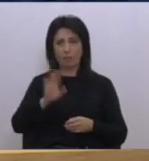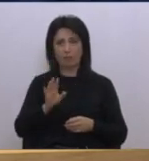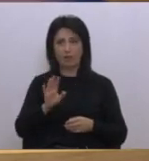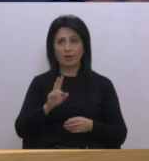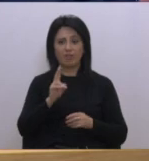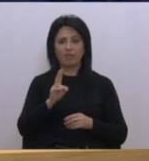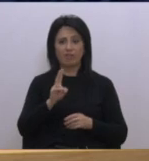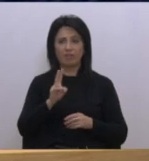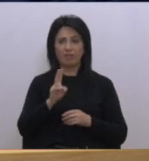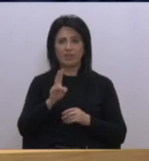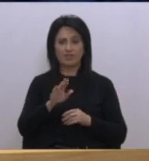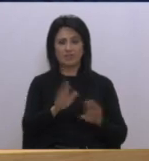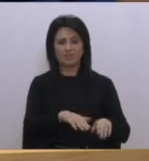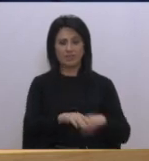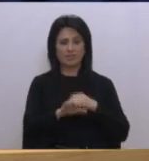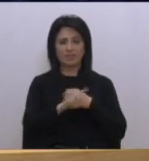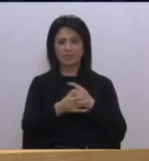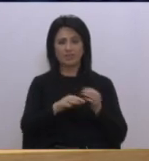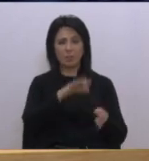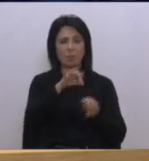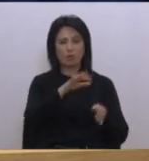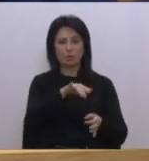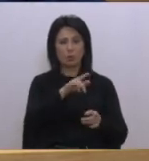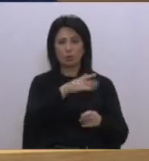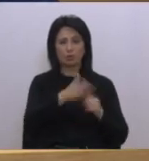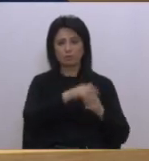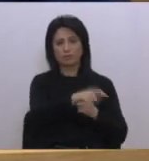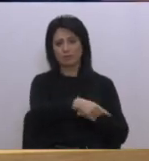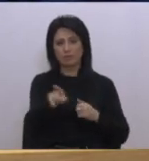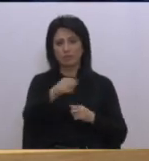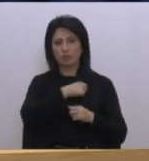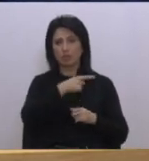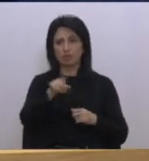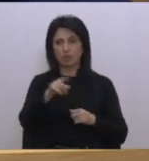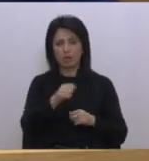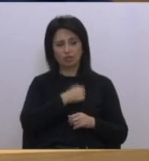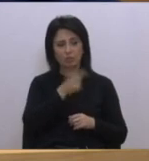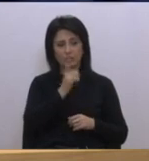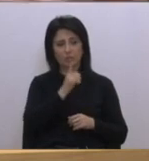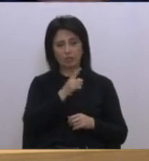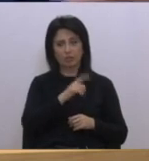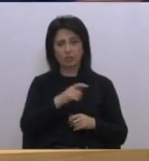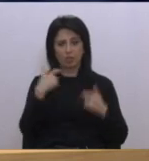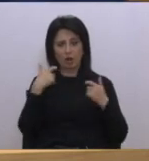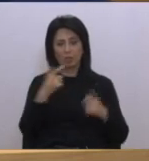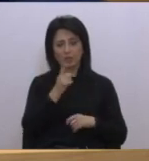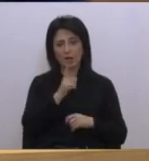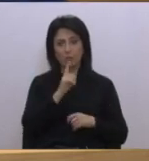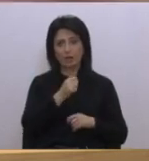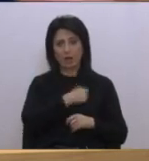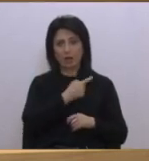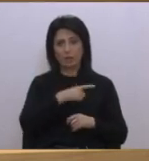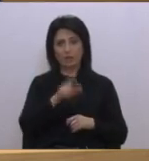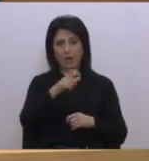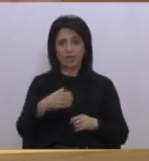მის ყველაზე უპატრონო ის ჯარში მიდის და ამიტომ ისჯება, ასე თქვა, ჯარი დემოქრება და კომისრები ემოქრებიან გაწევით და